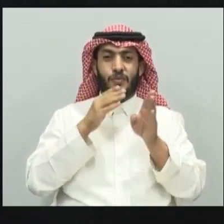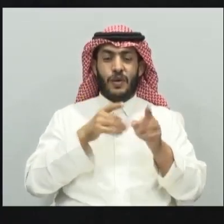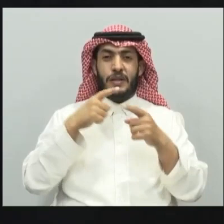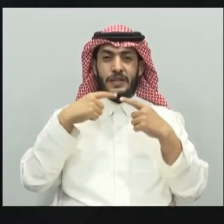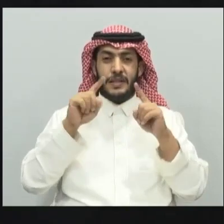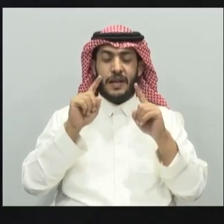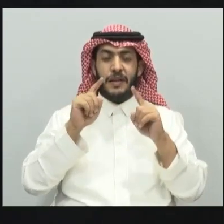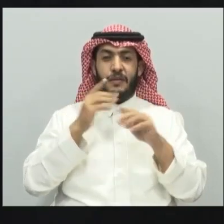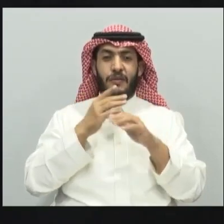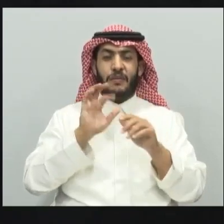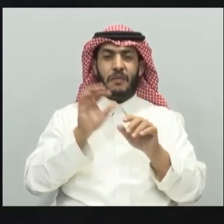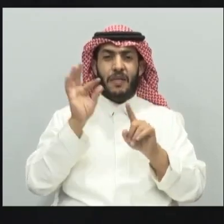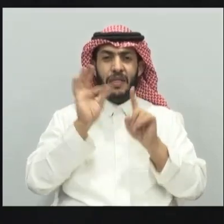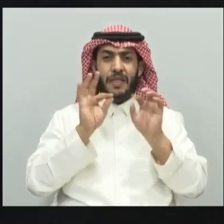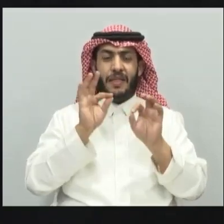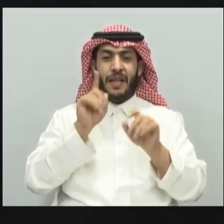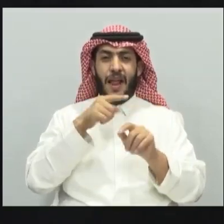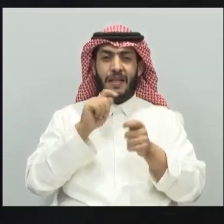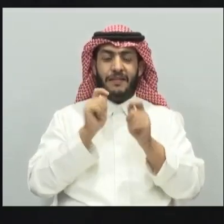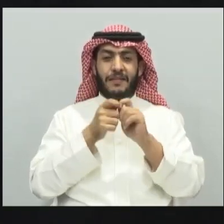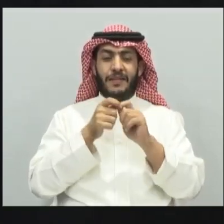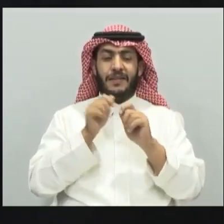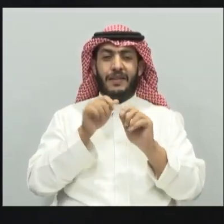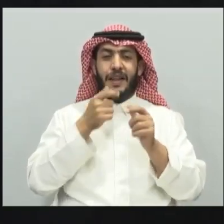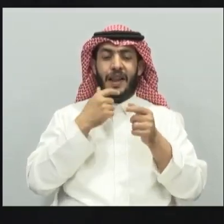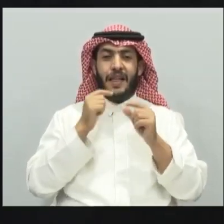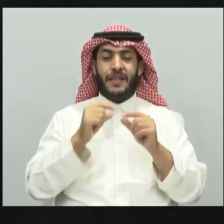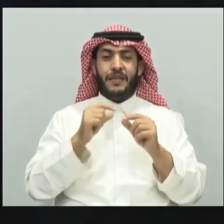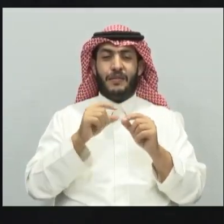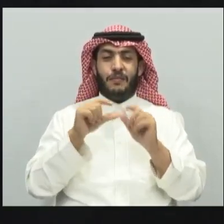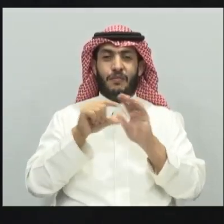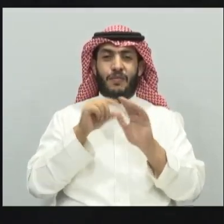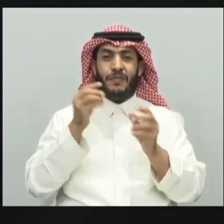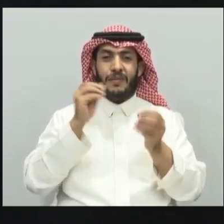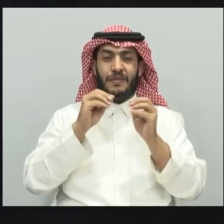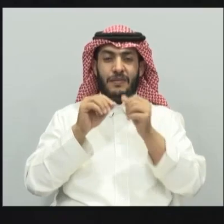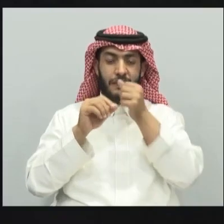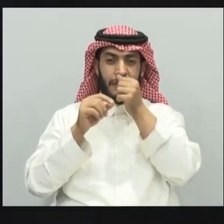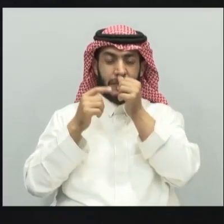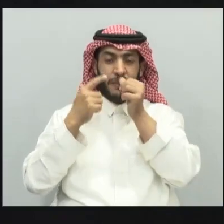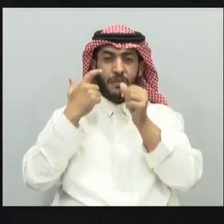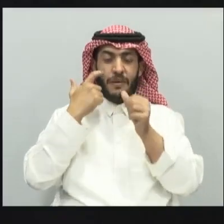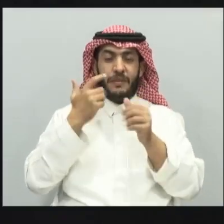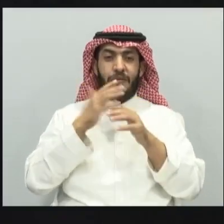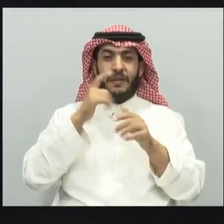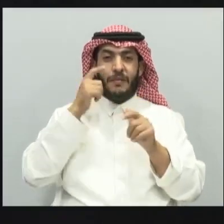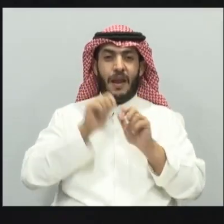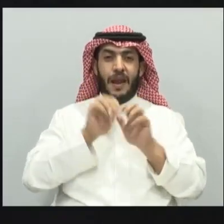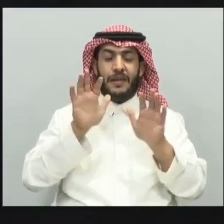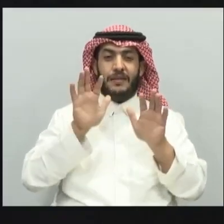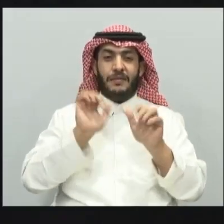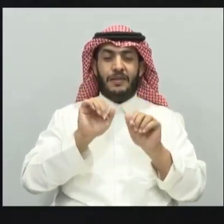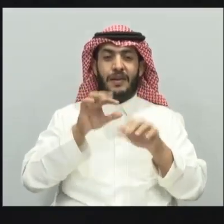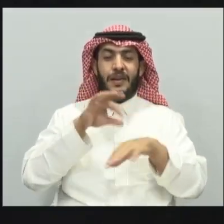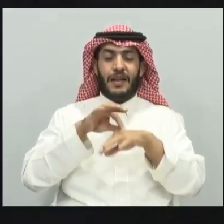الصحيحه والذب عنها وبيان الاحاديث الموضوعه والتحذير منها وعدم نشرها